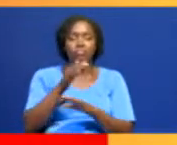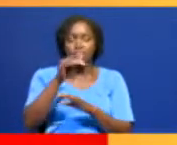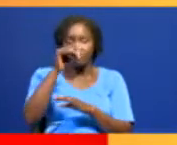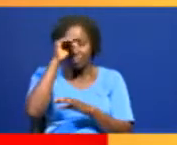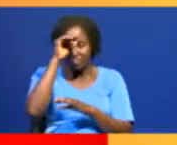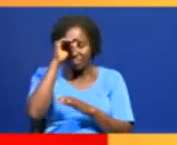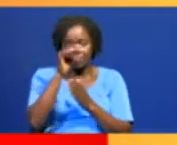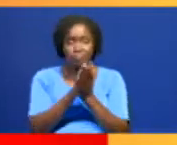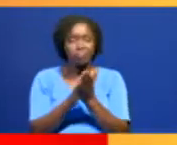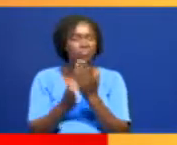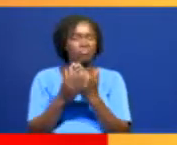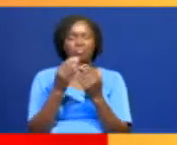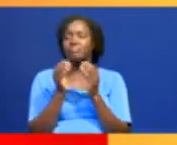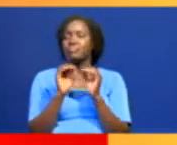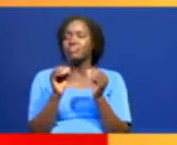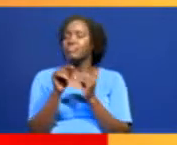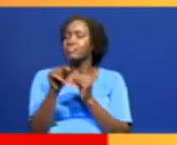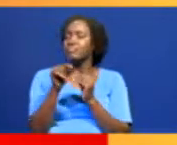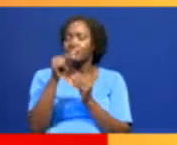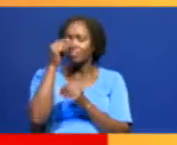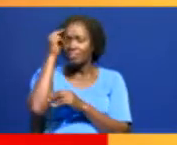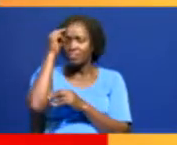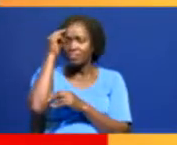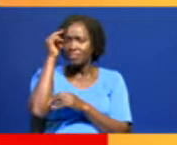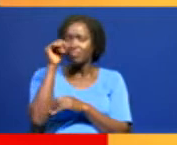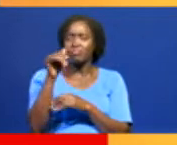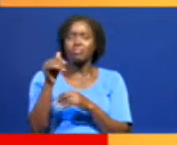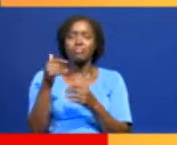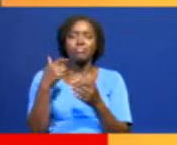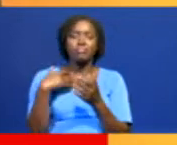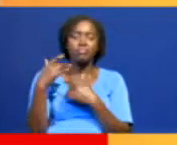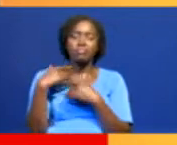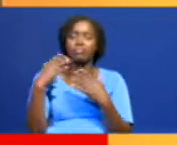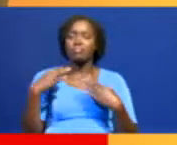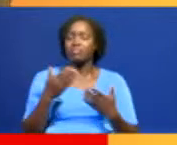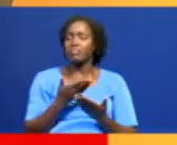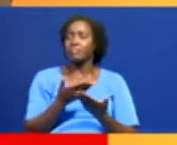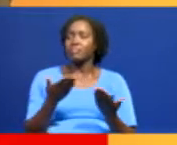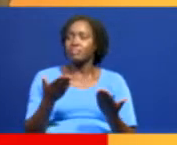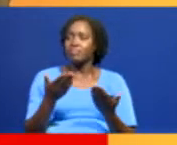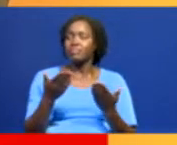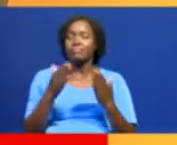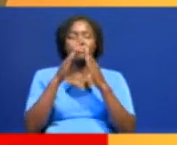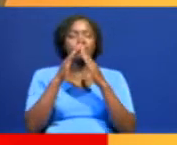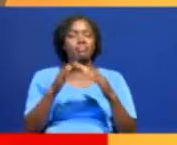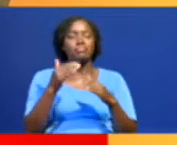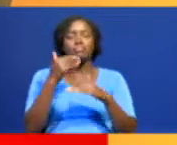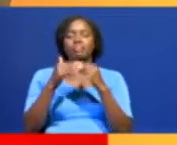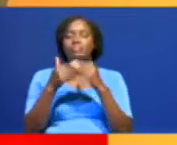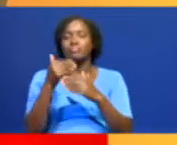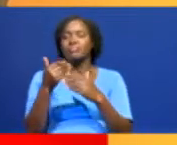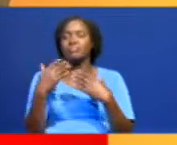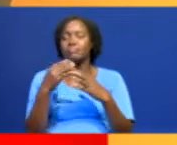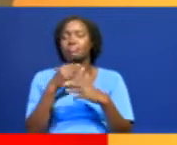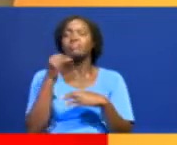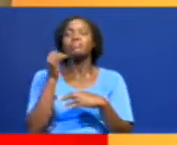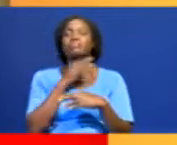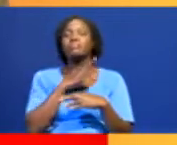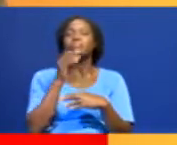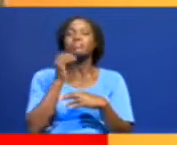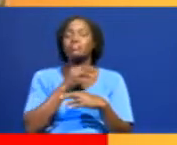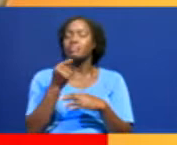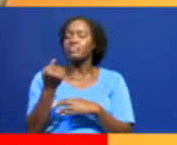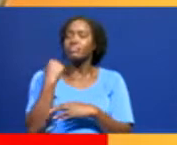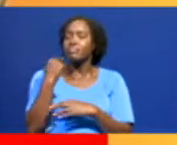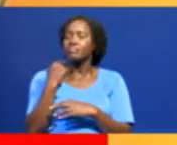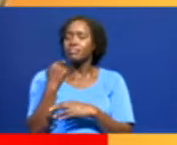hayo. Hii ninaona kwamba hii serikali inafikiria sana kuhusu mashinani. Tumeanza kuona nyumba zimejengwa licha kuwa watu wanapiga kelele.